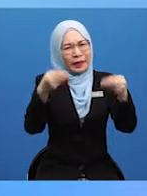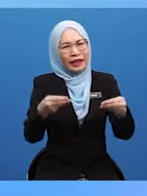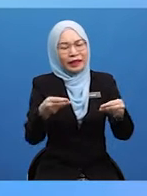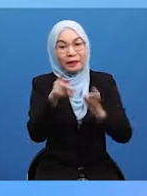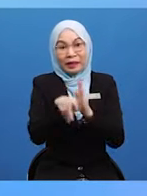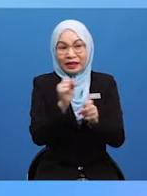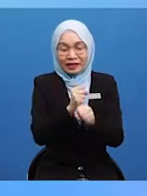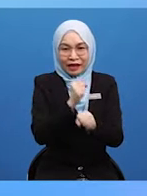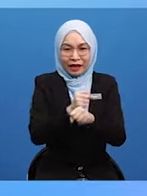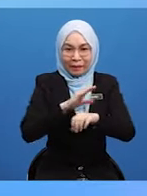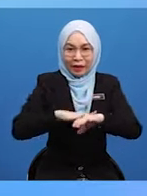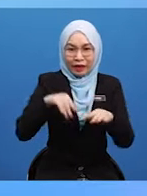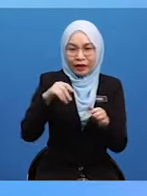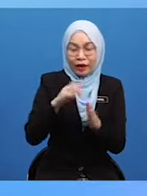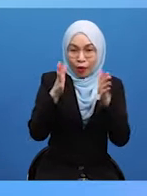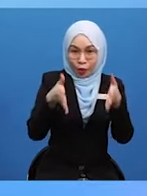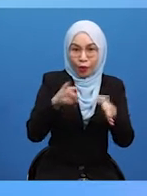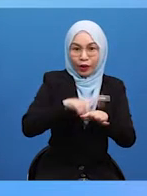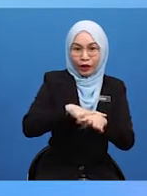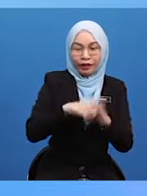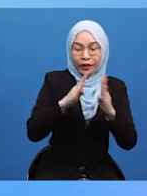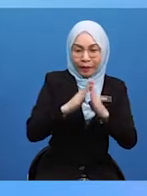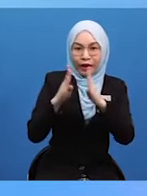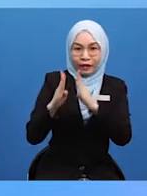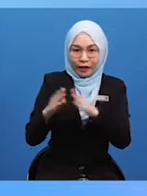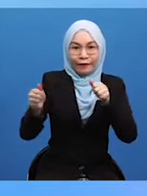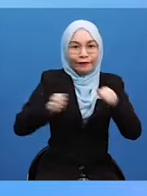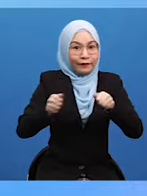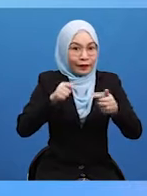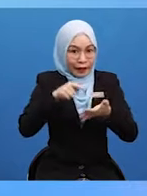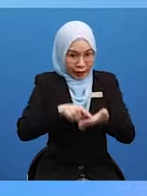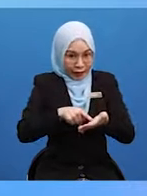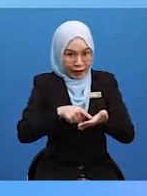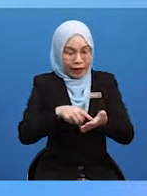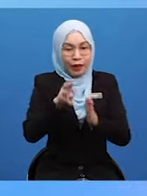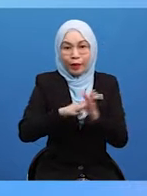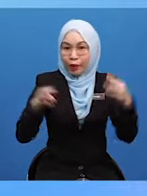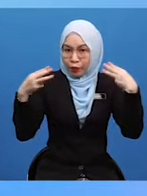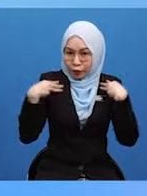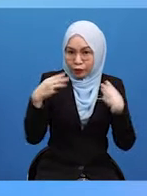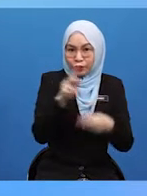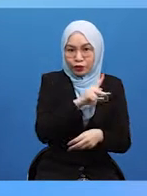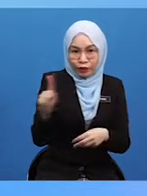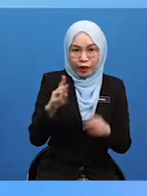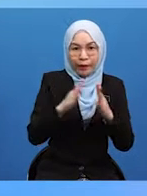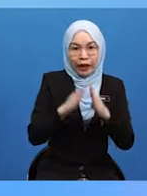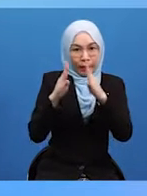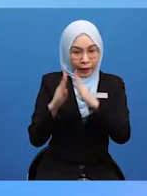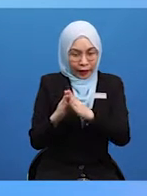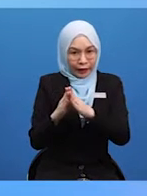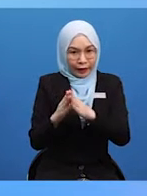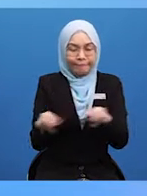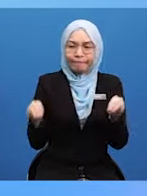penduduk di bandar. Aktiviti ekonomi yang dijalankan ini mewujudkan bandar-bandar